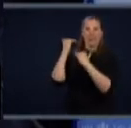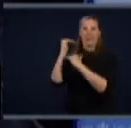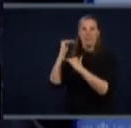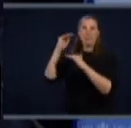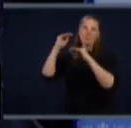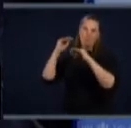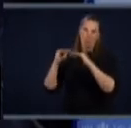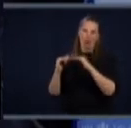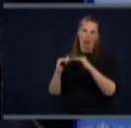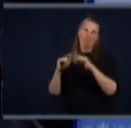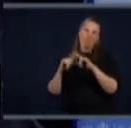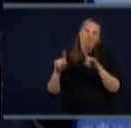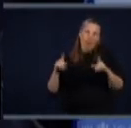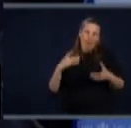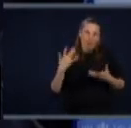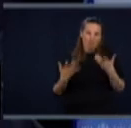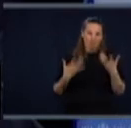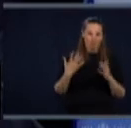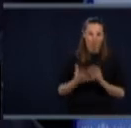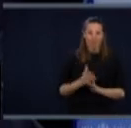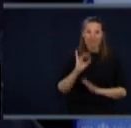comme n'importe quoi, au moindre